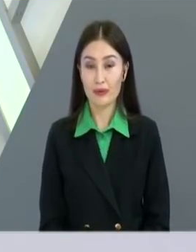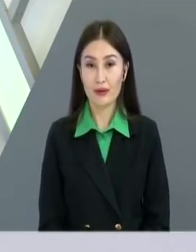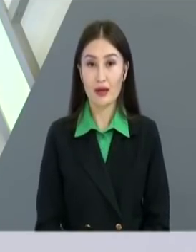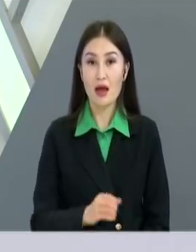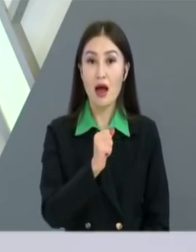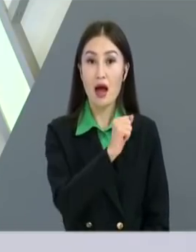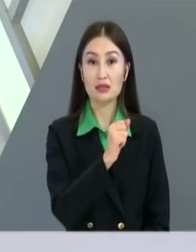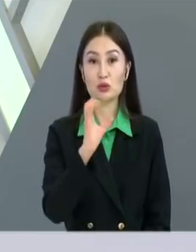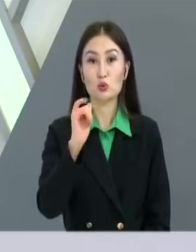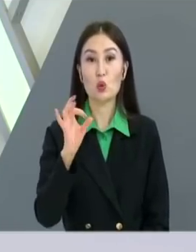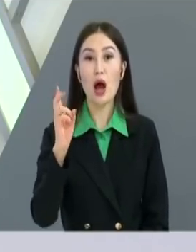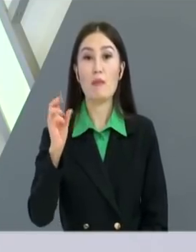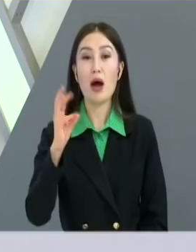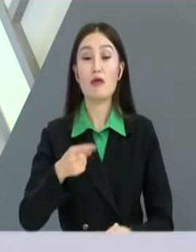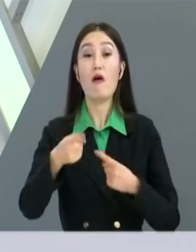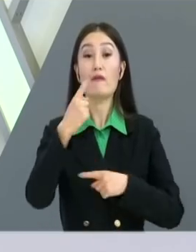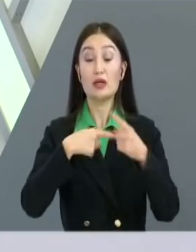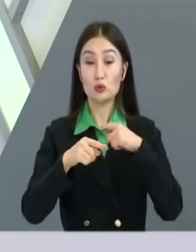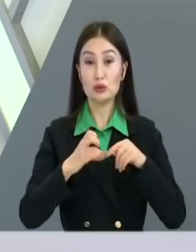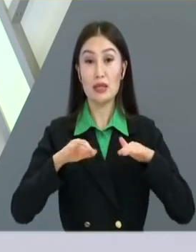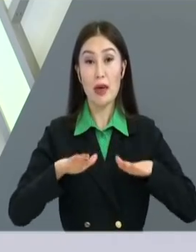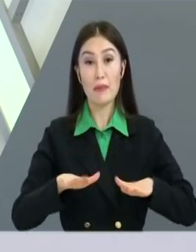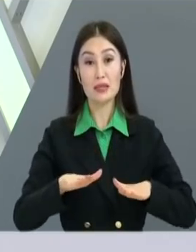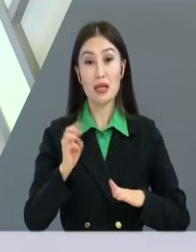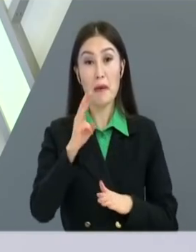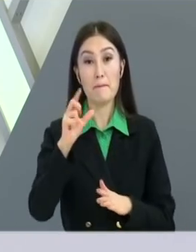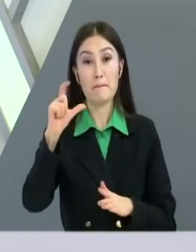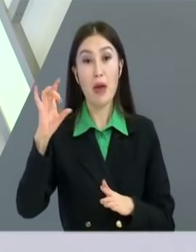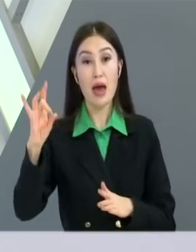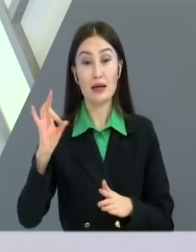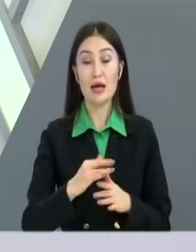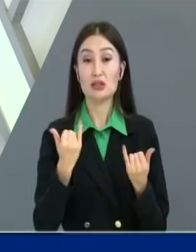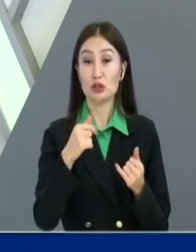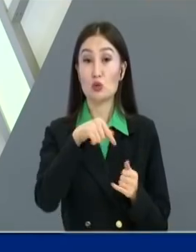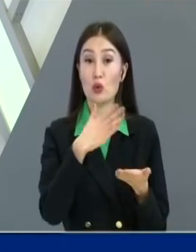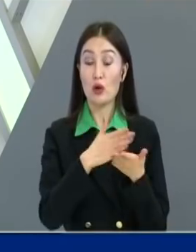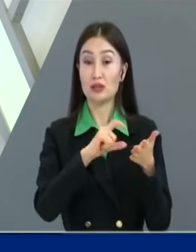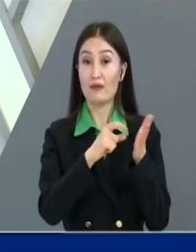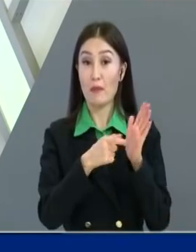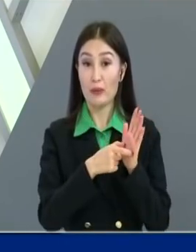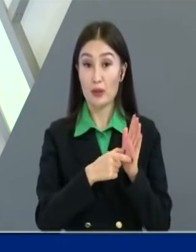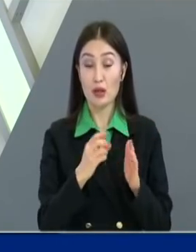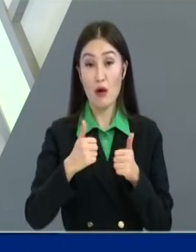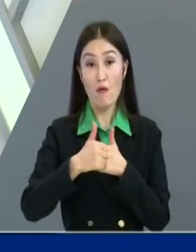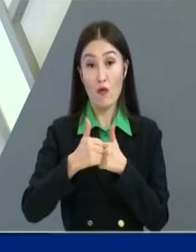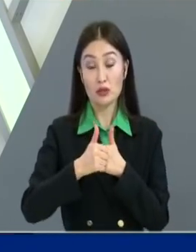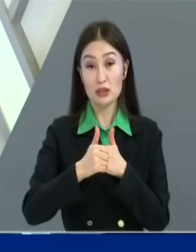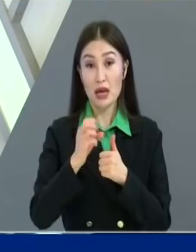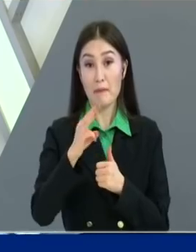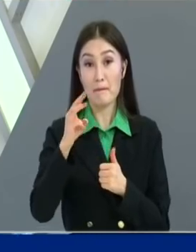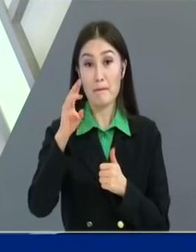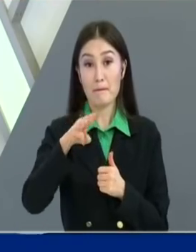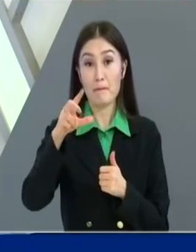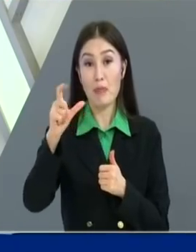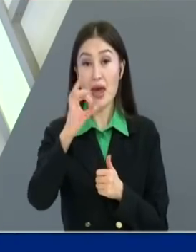Азиз Сурахматов вернулся на пост мэра Бишкека. Сурахматов находится сейчас в своем кабинете. Возле здания столичного муниципалитета